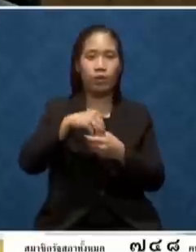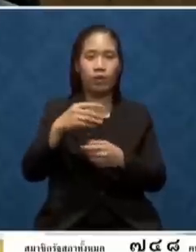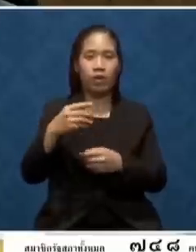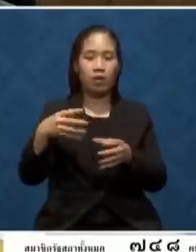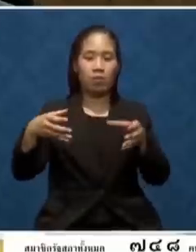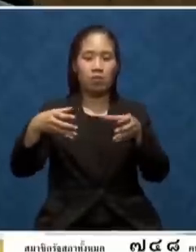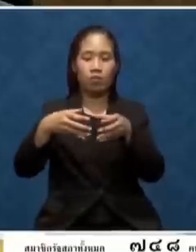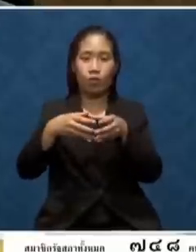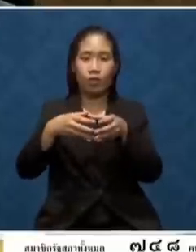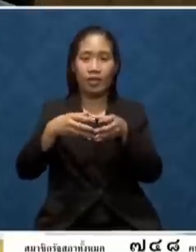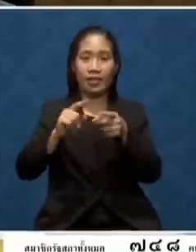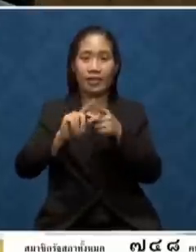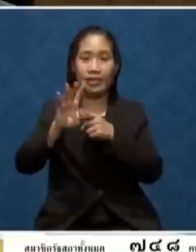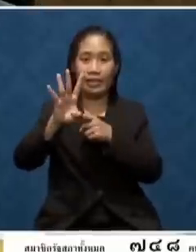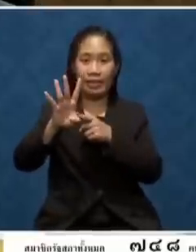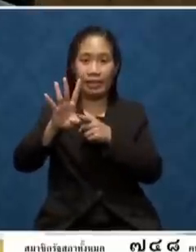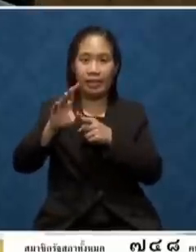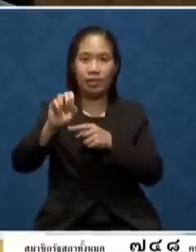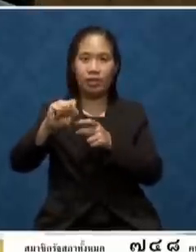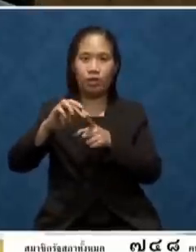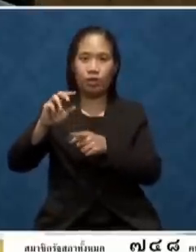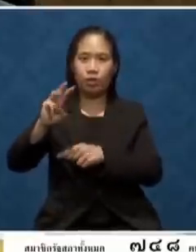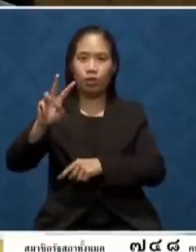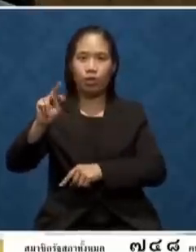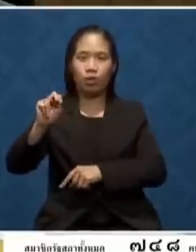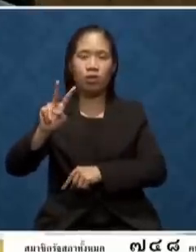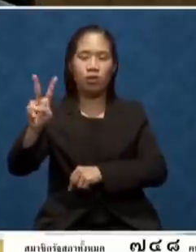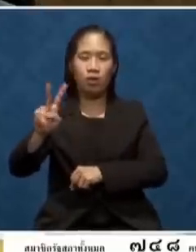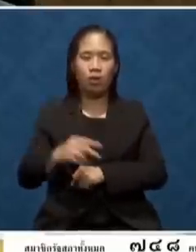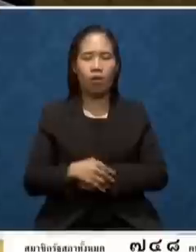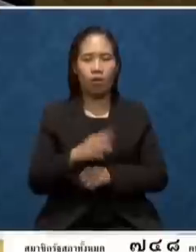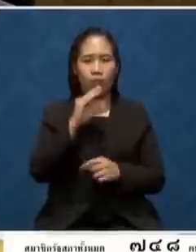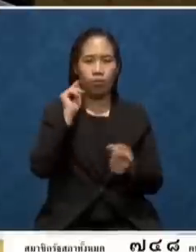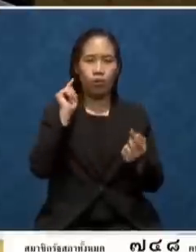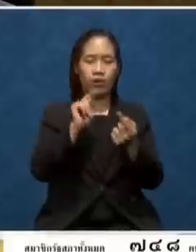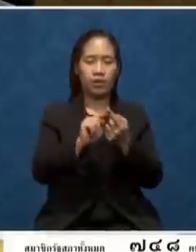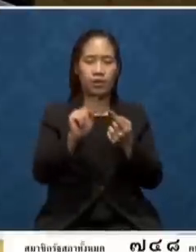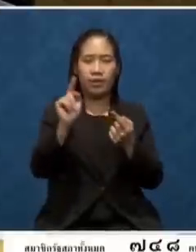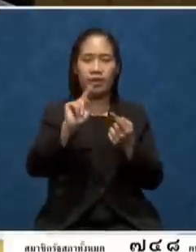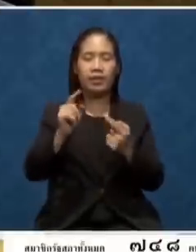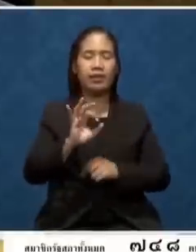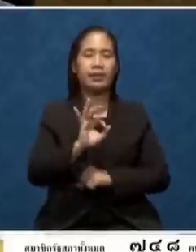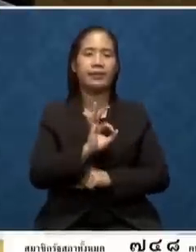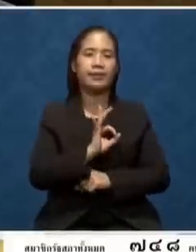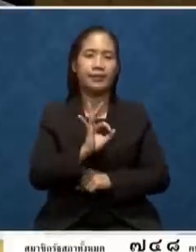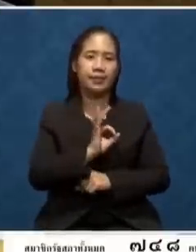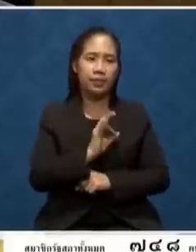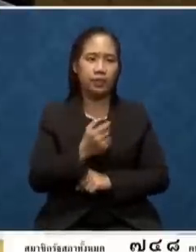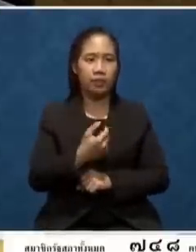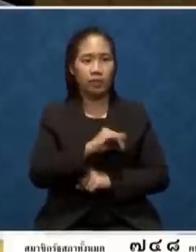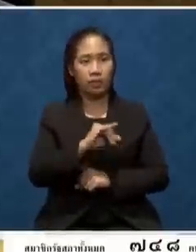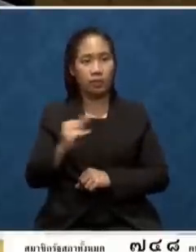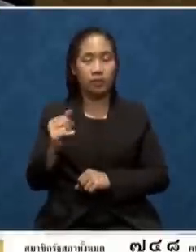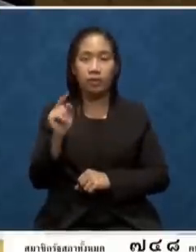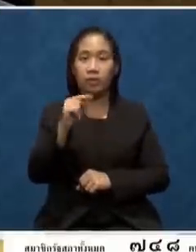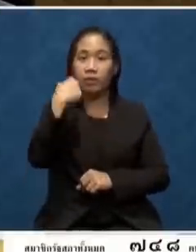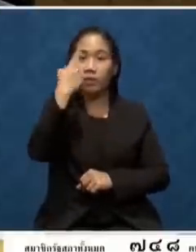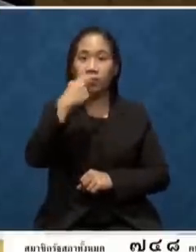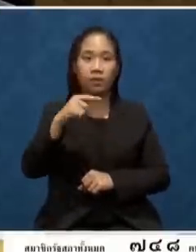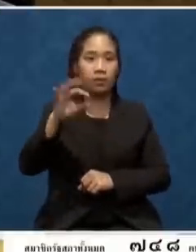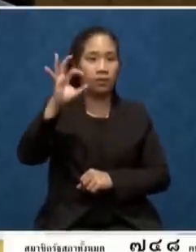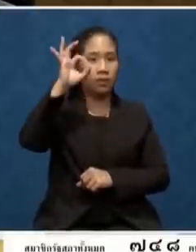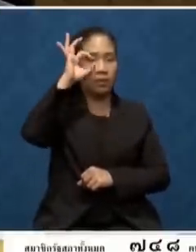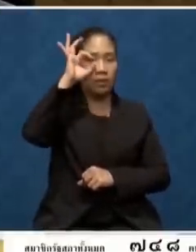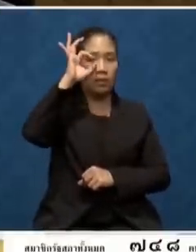ส่วนที่ 2เป็นเรื่องว่าด้วยการเสนอญัตติสมาชิกบางท่านเข้าใจว่าคุณวิโรจน์